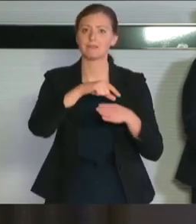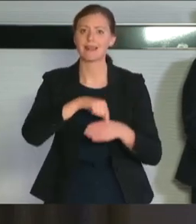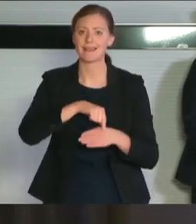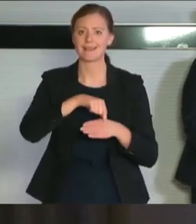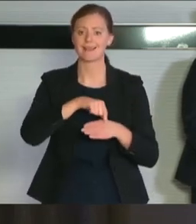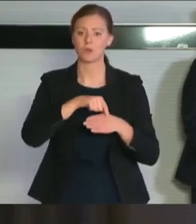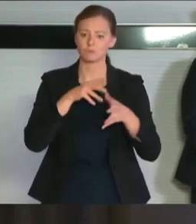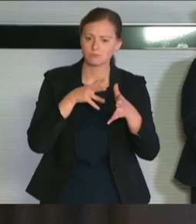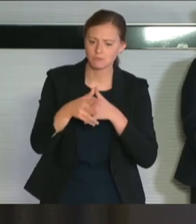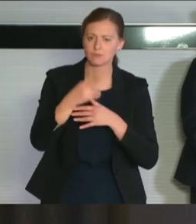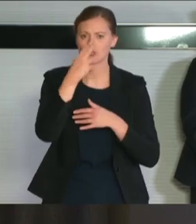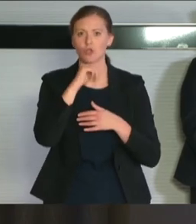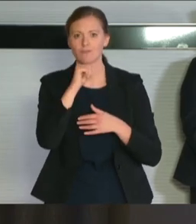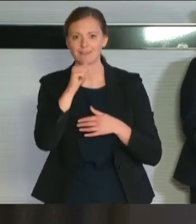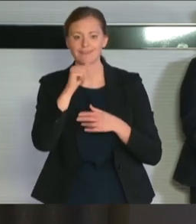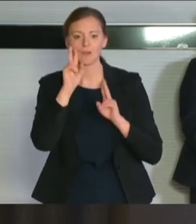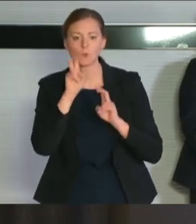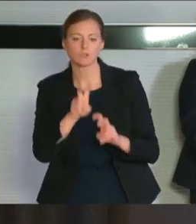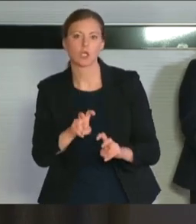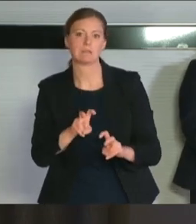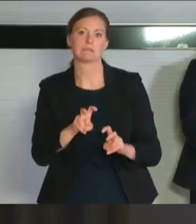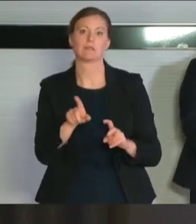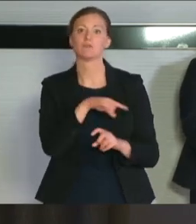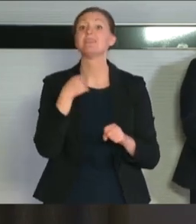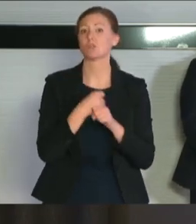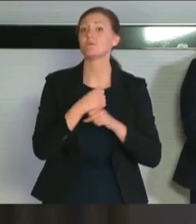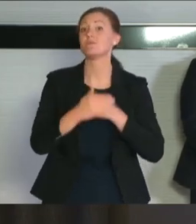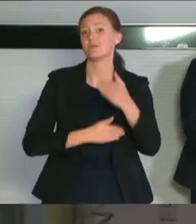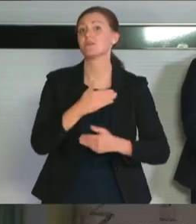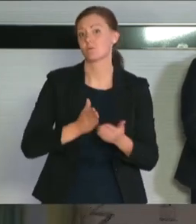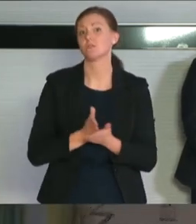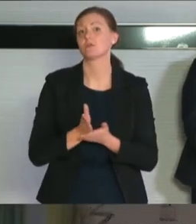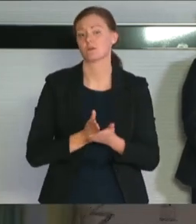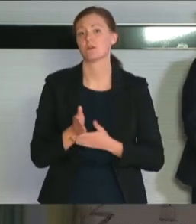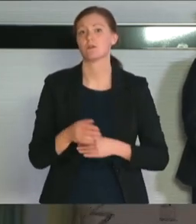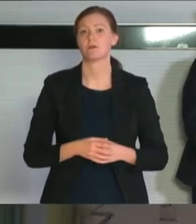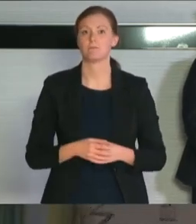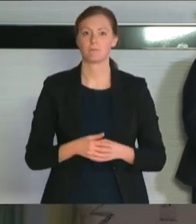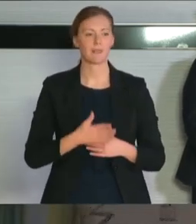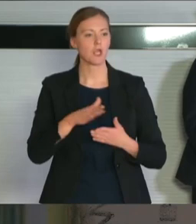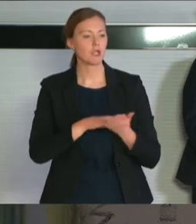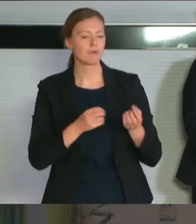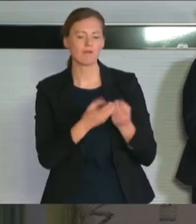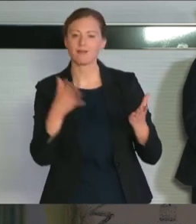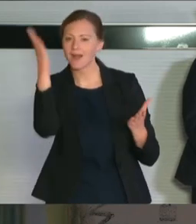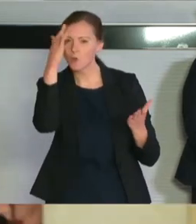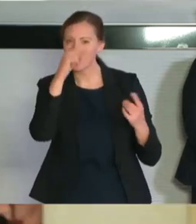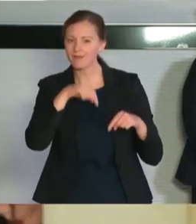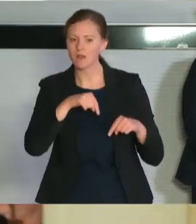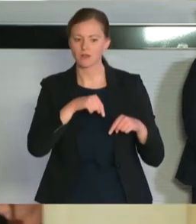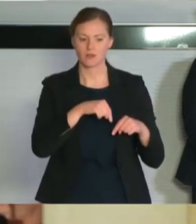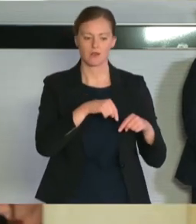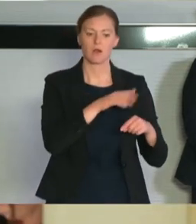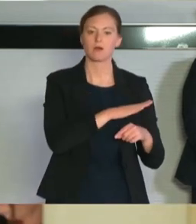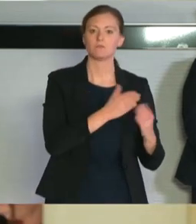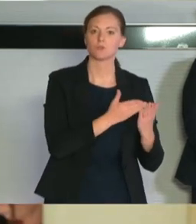nødvendige undersøkelser i dag, og så videre. Så det er noe som vi må jobbe med. Og så tror jeg nok mange lurer på i dag, disse stengningene av skoler og